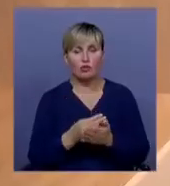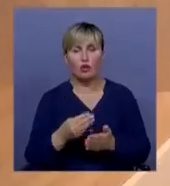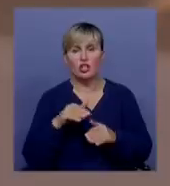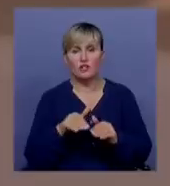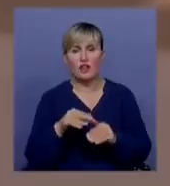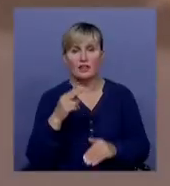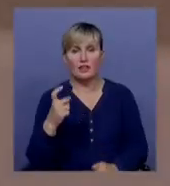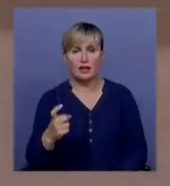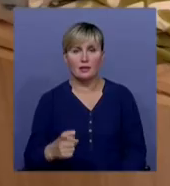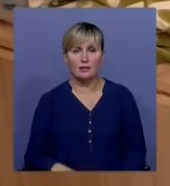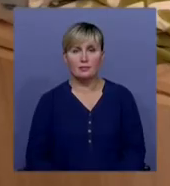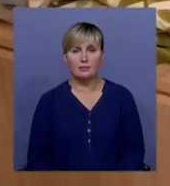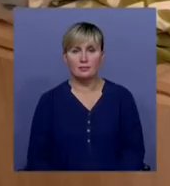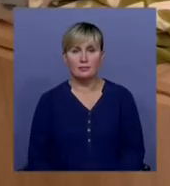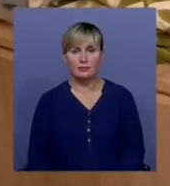цех.